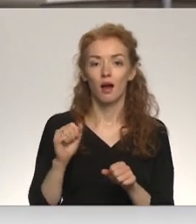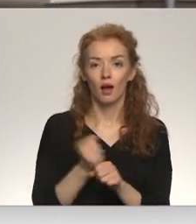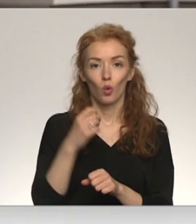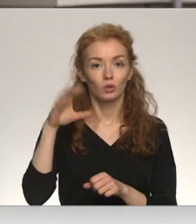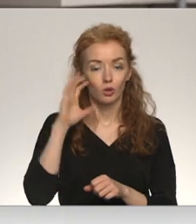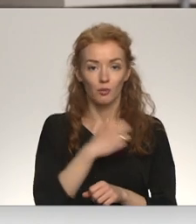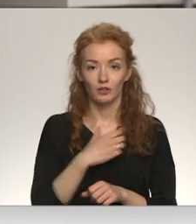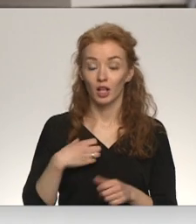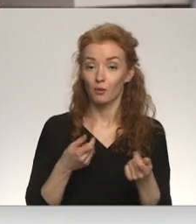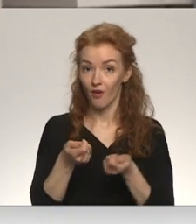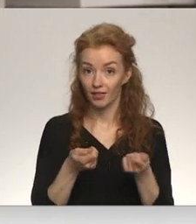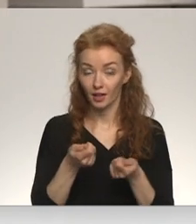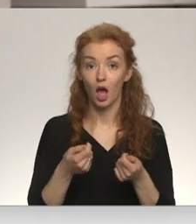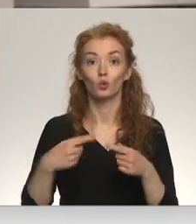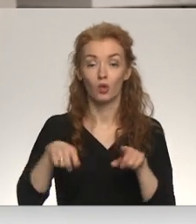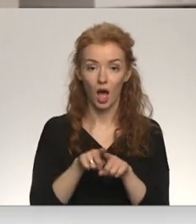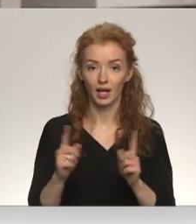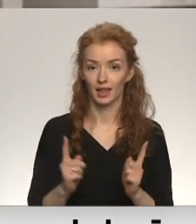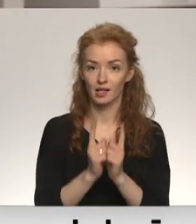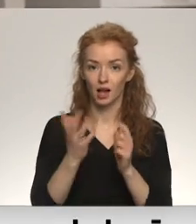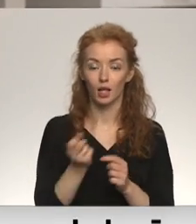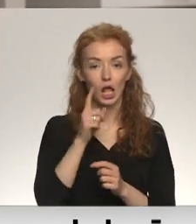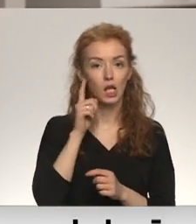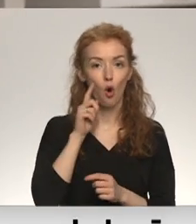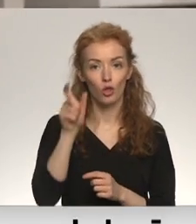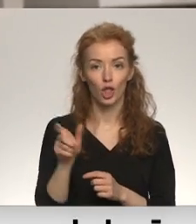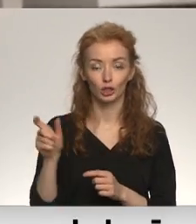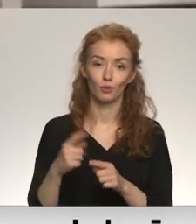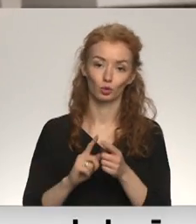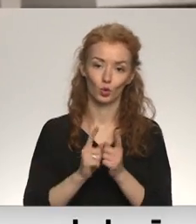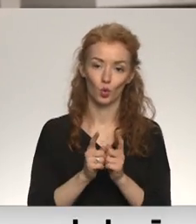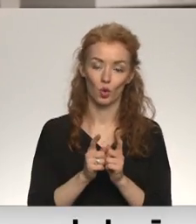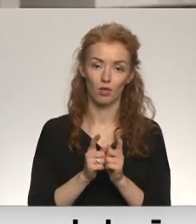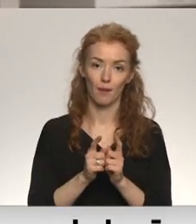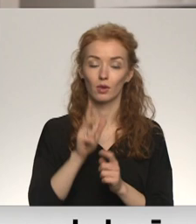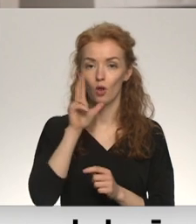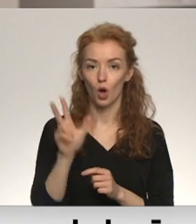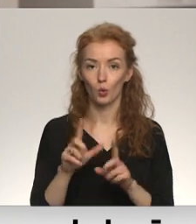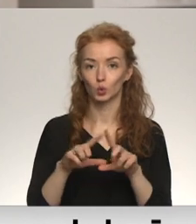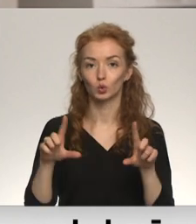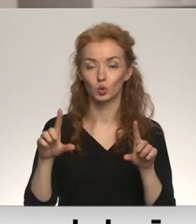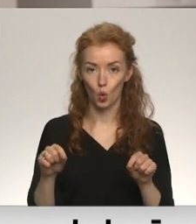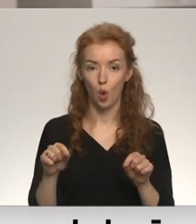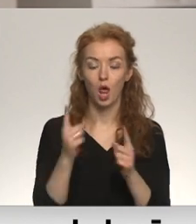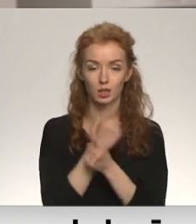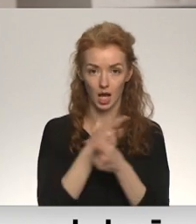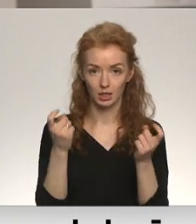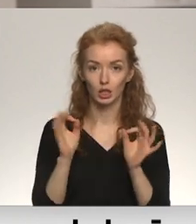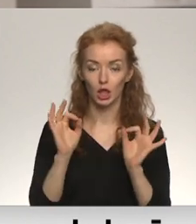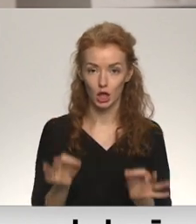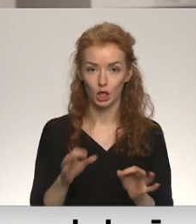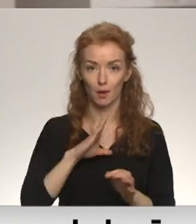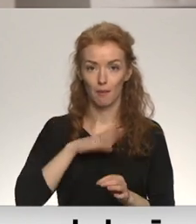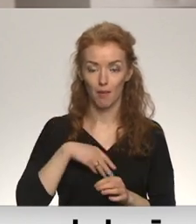uzklausīšanas valsts prezidents šodien tikās arī ar jauniešiem un skolotājiem. Daugavpils skolās atzīst, tik tiešām